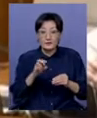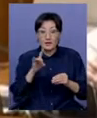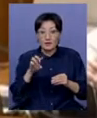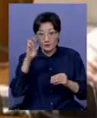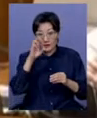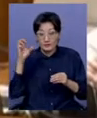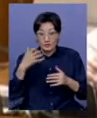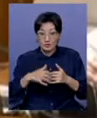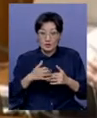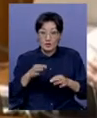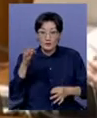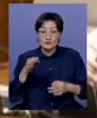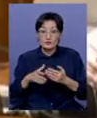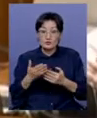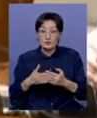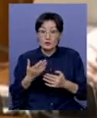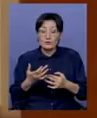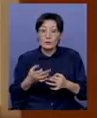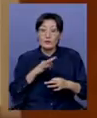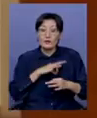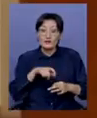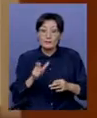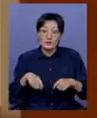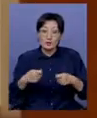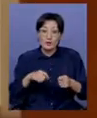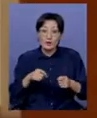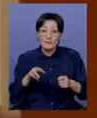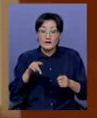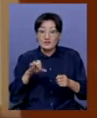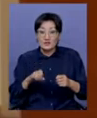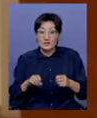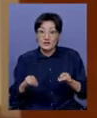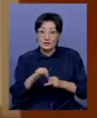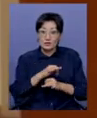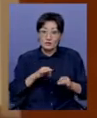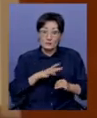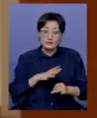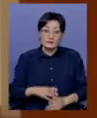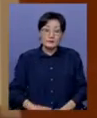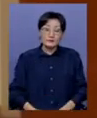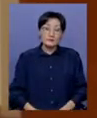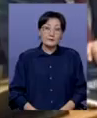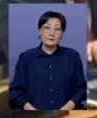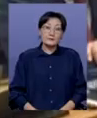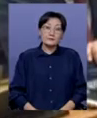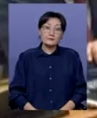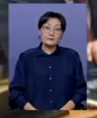Әмірліктері арасындағы сотталған адамдарды беру туралы шарт мәжілісте ратификацияланды.